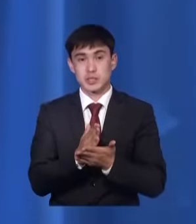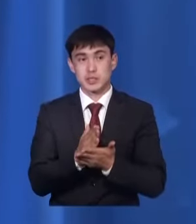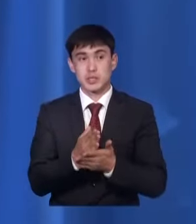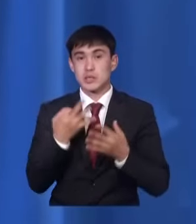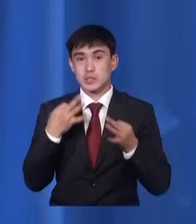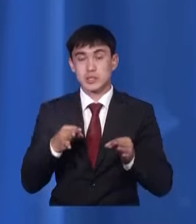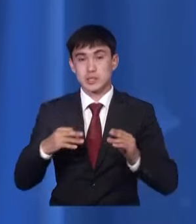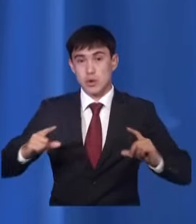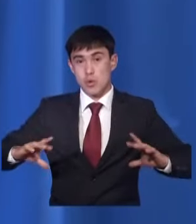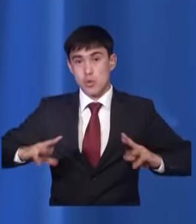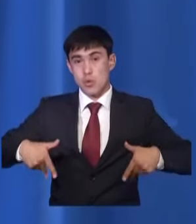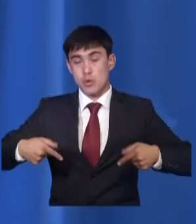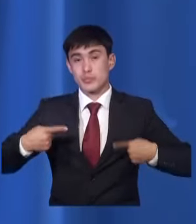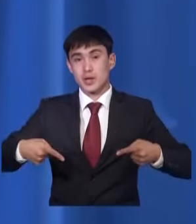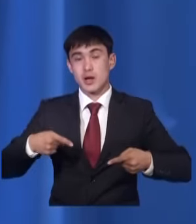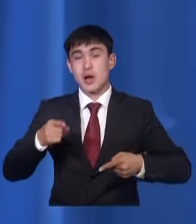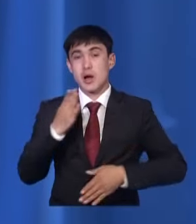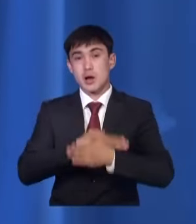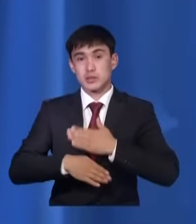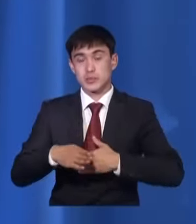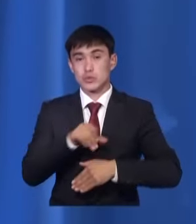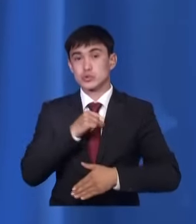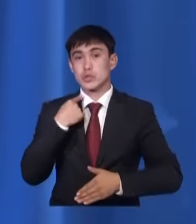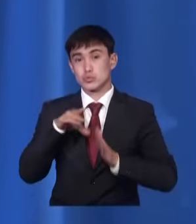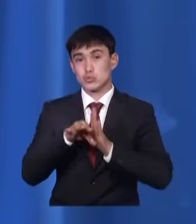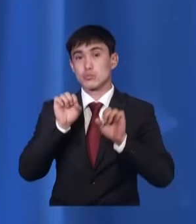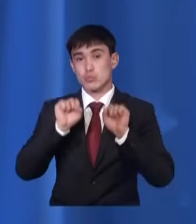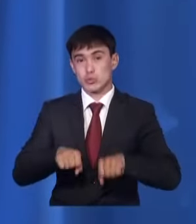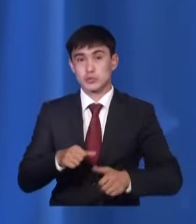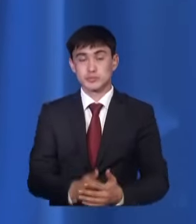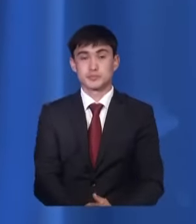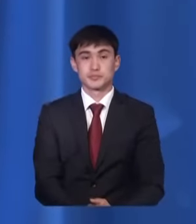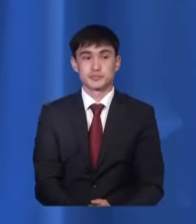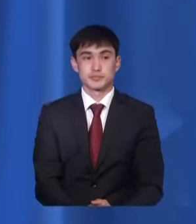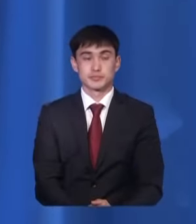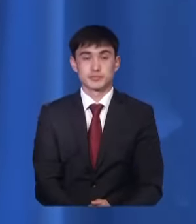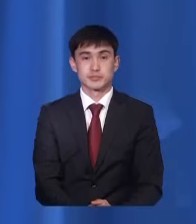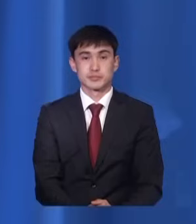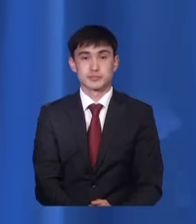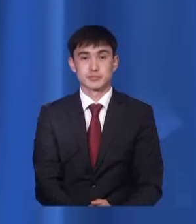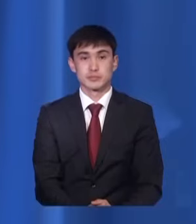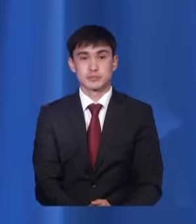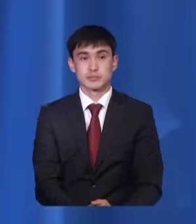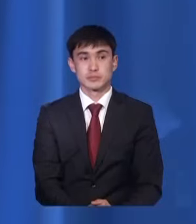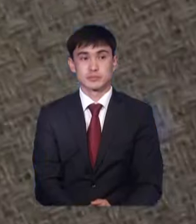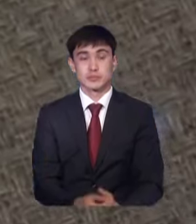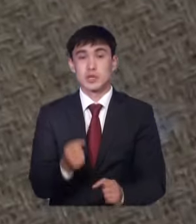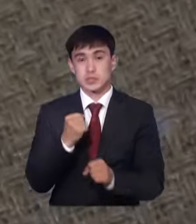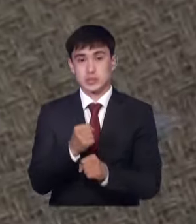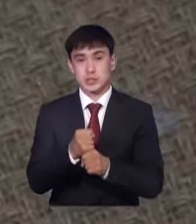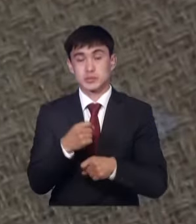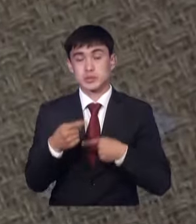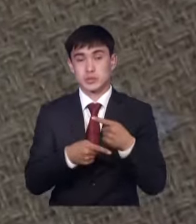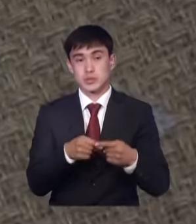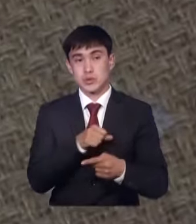келген коляскада қол арбадағы адамдар келіп, өз дауысына беру мүмкінді бар осы орталықтарда. Жасалын жатыр, мен